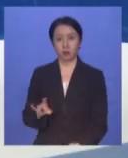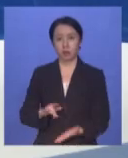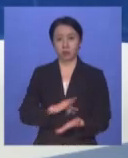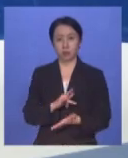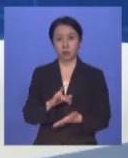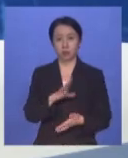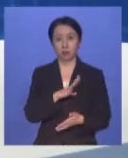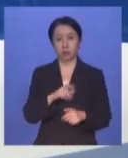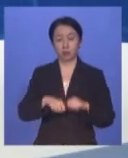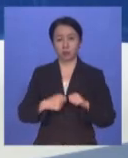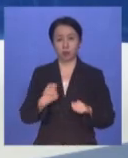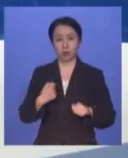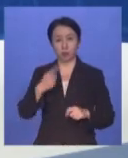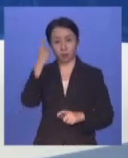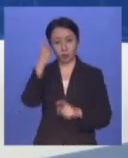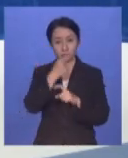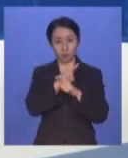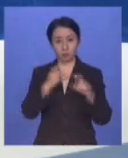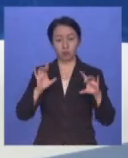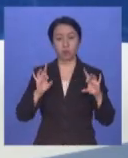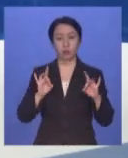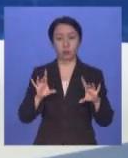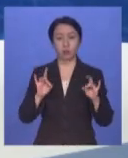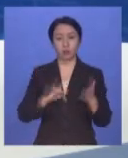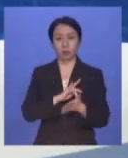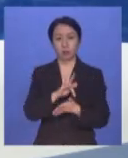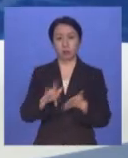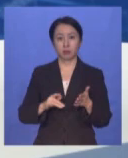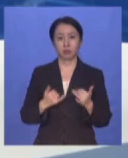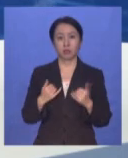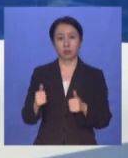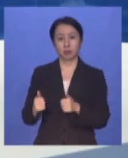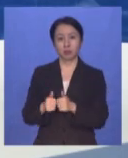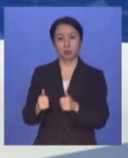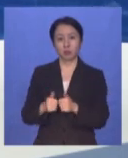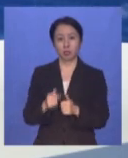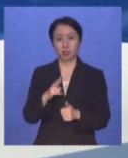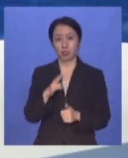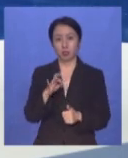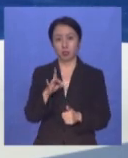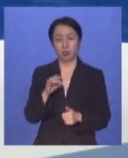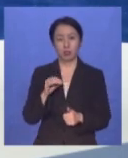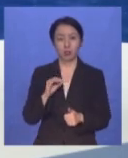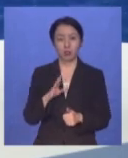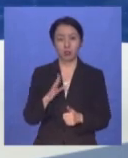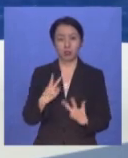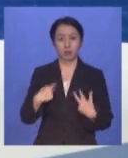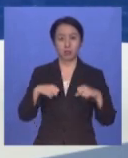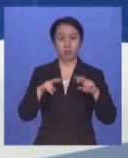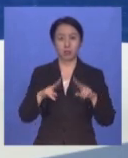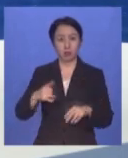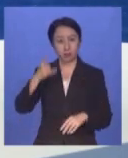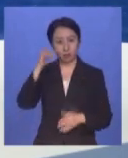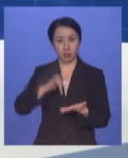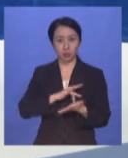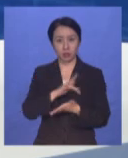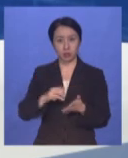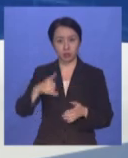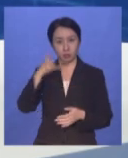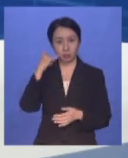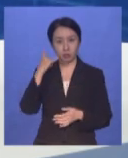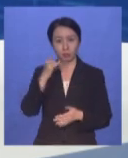В областном центре состоялась церемония открытия информационно-разъяснительного центра для соотечественников и кандасов.